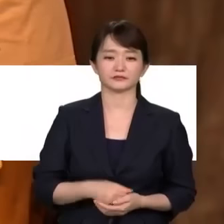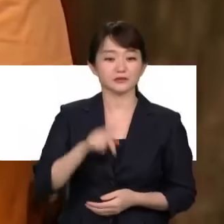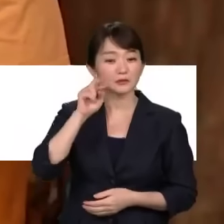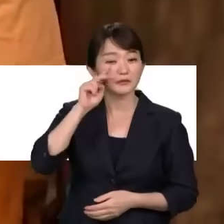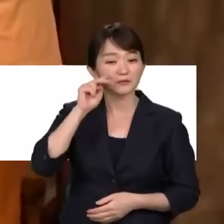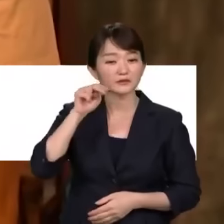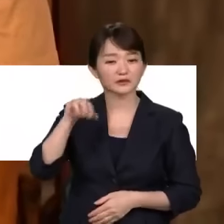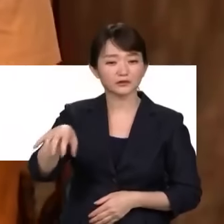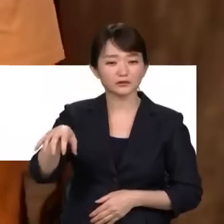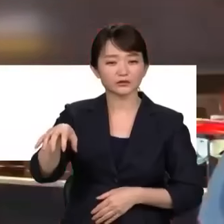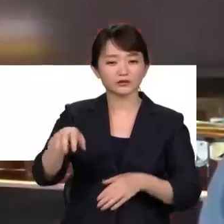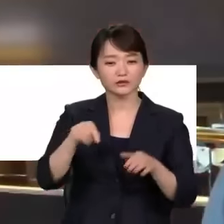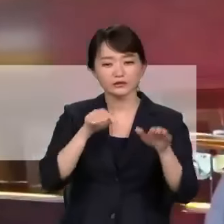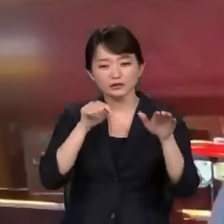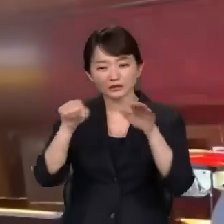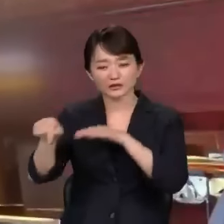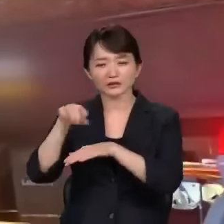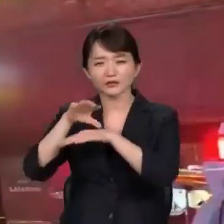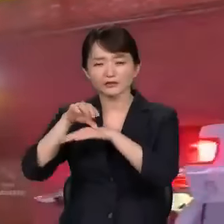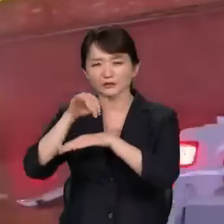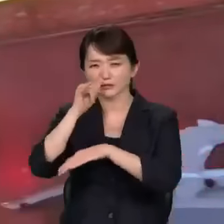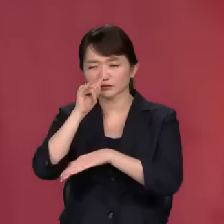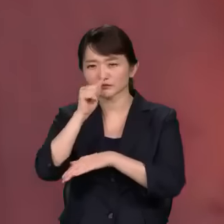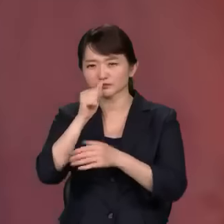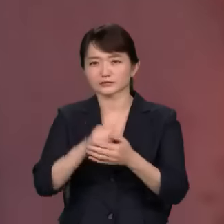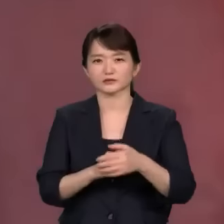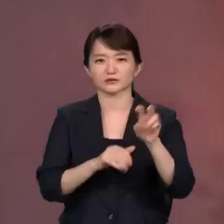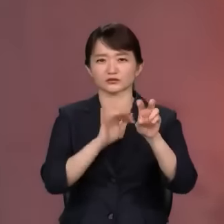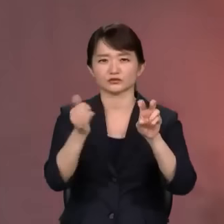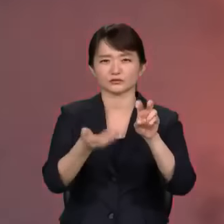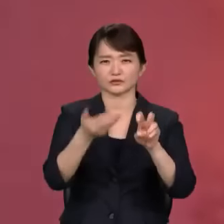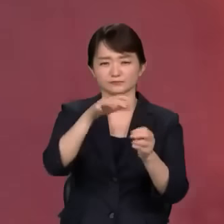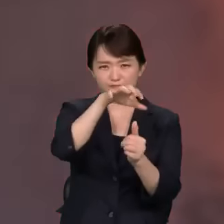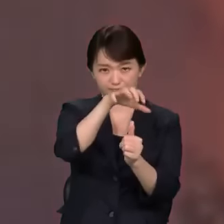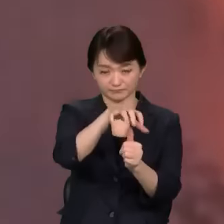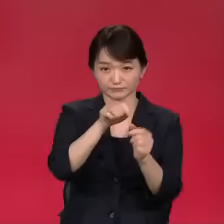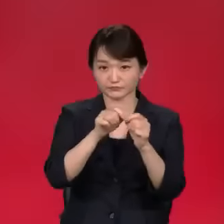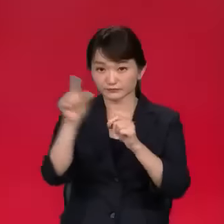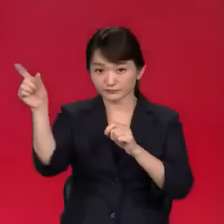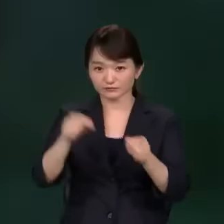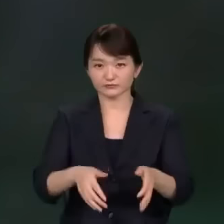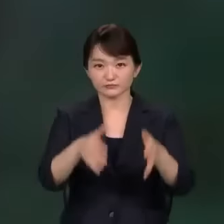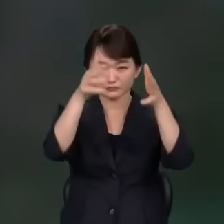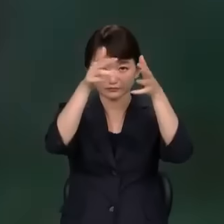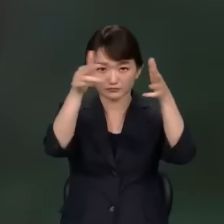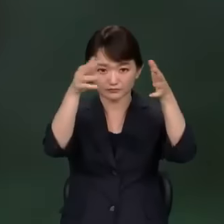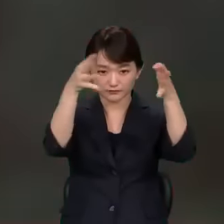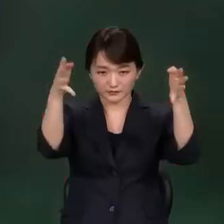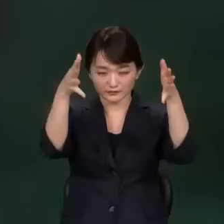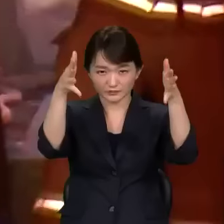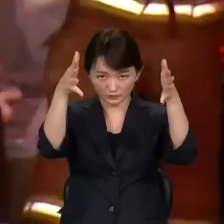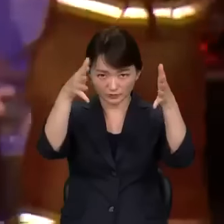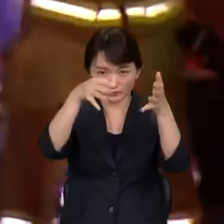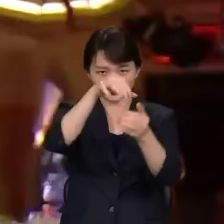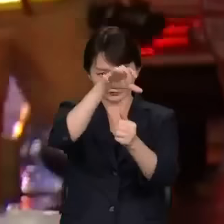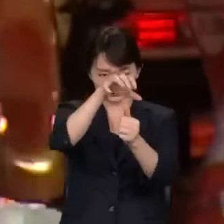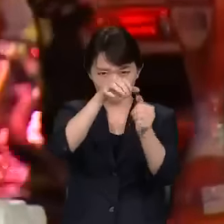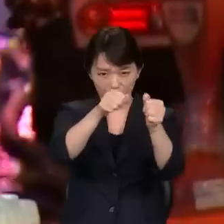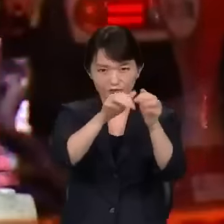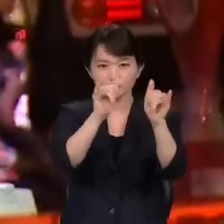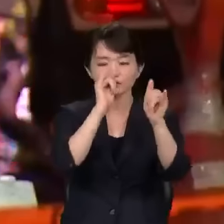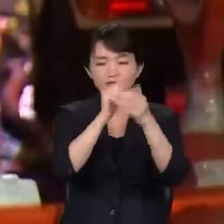연기가 완전 많이 들어서. 하지만 20명 넘게 고립됐습니다. 대부분 8층과 9층에 몰려 있었습니다. 오후